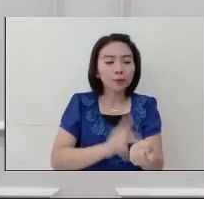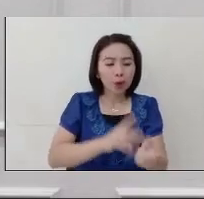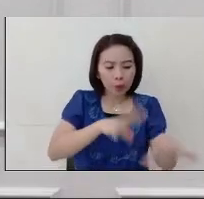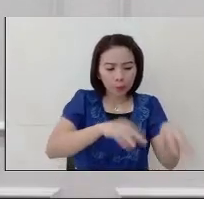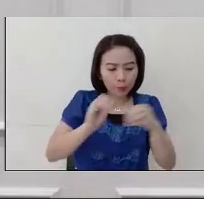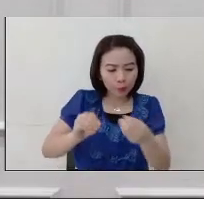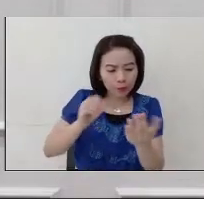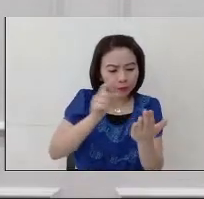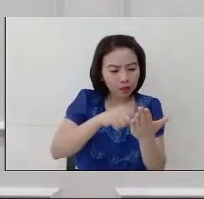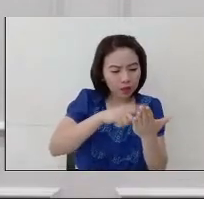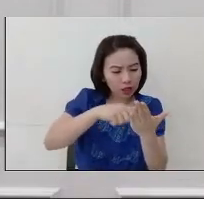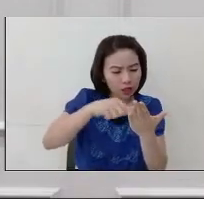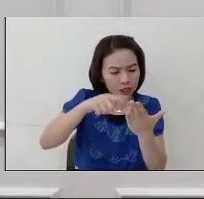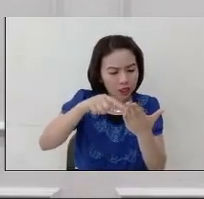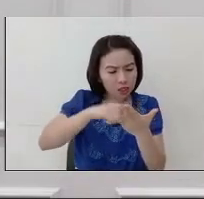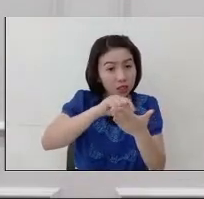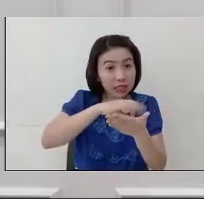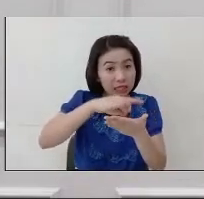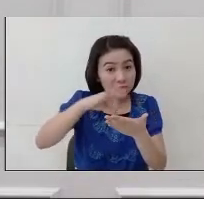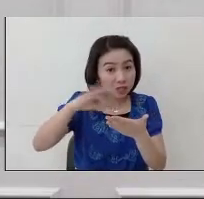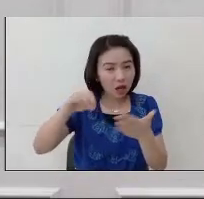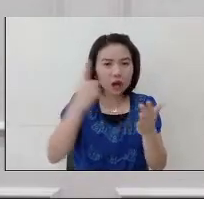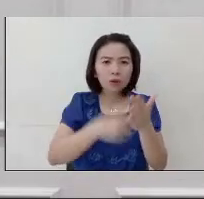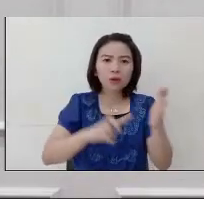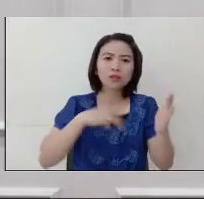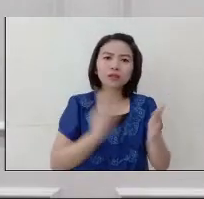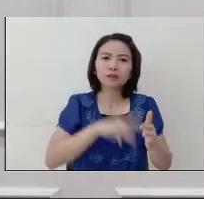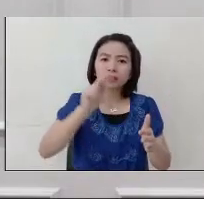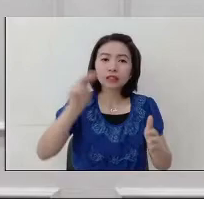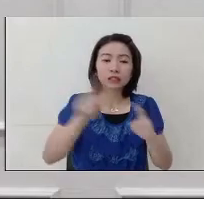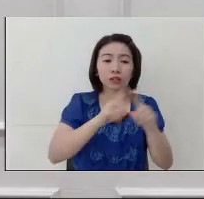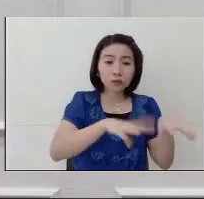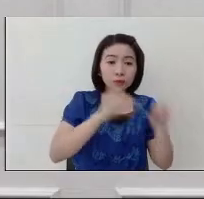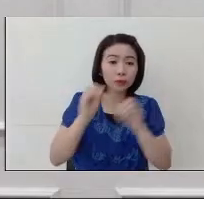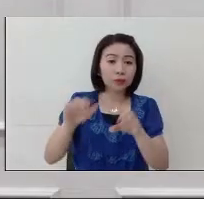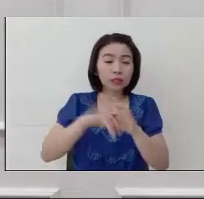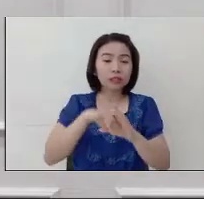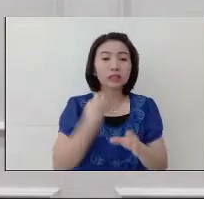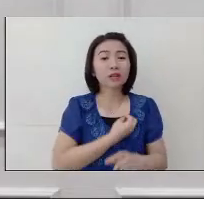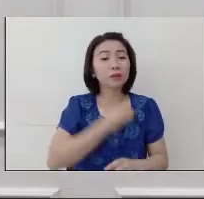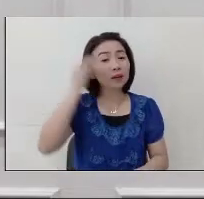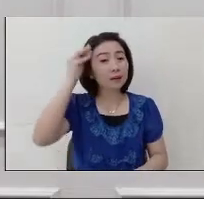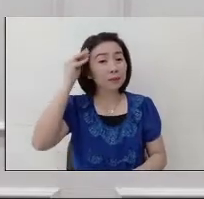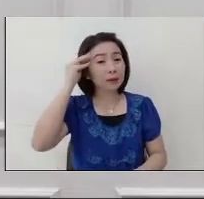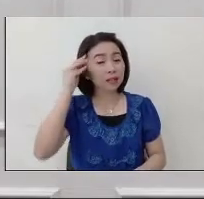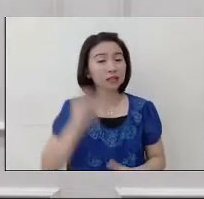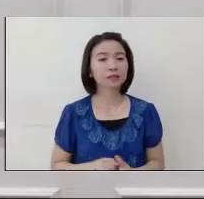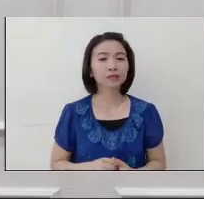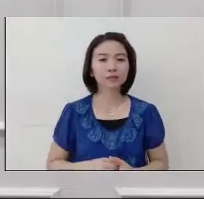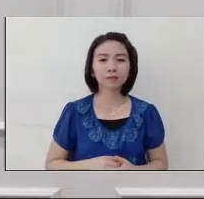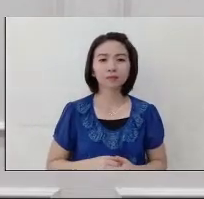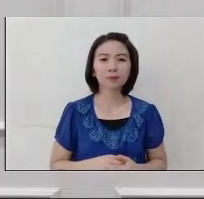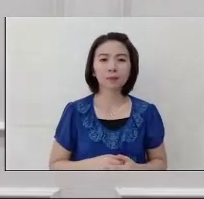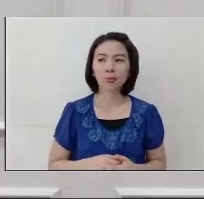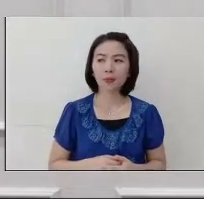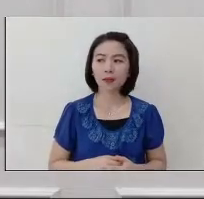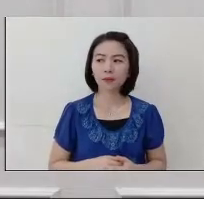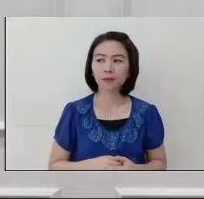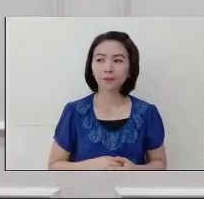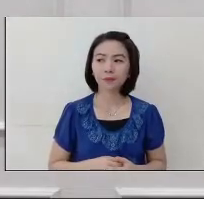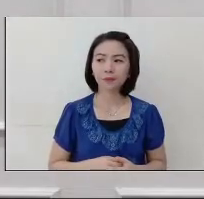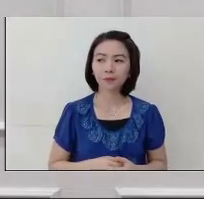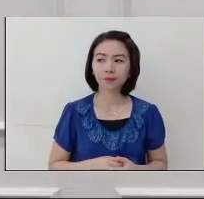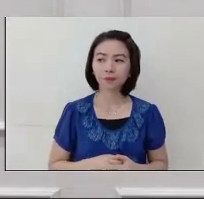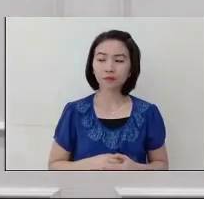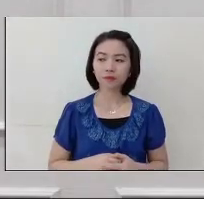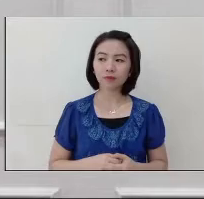must understand, kapatid, that your thought life is very important. Then after that, the second